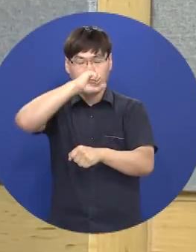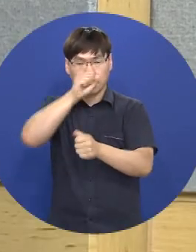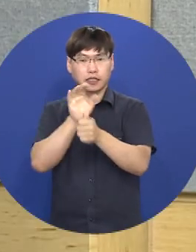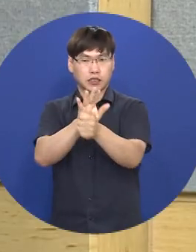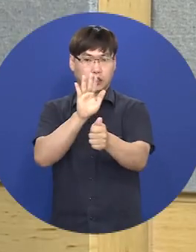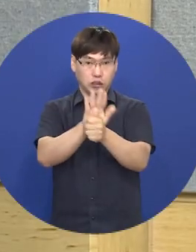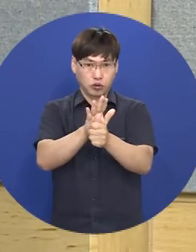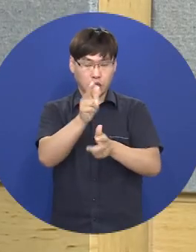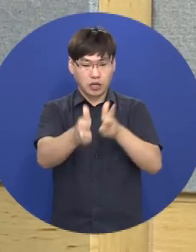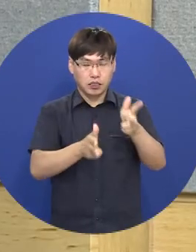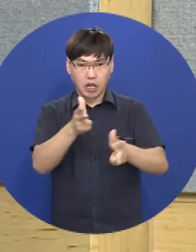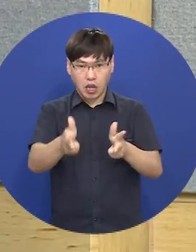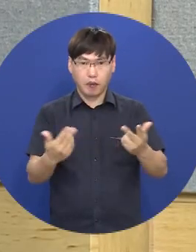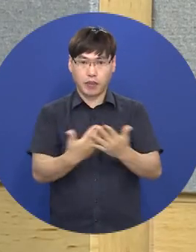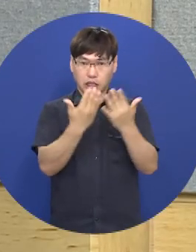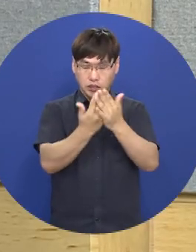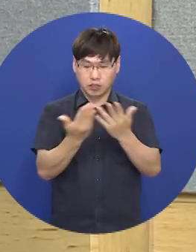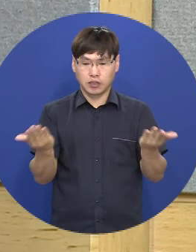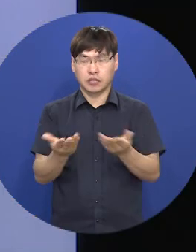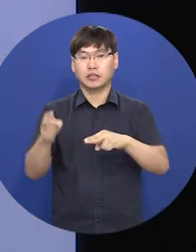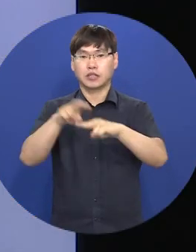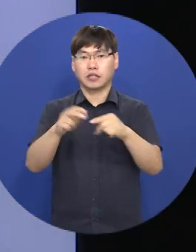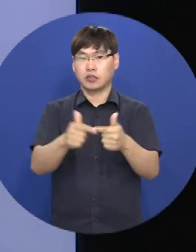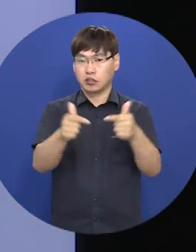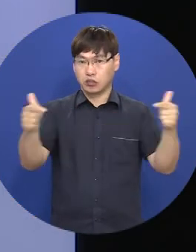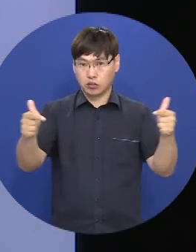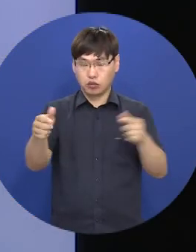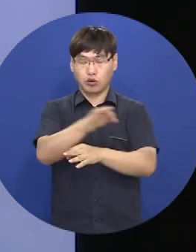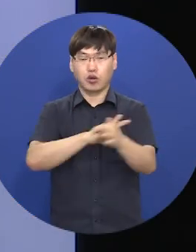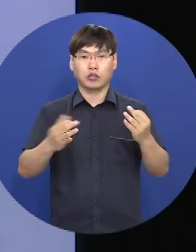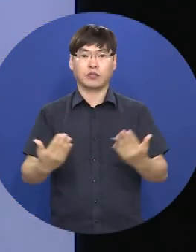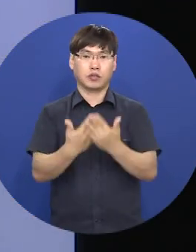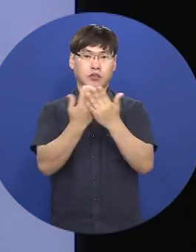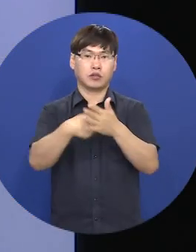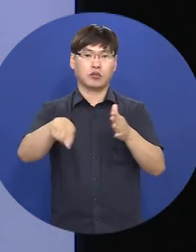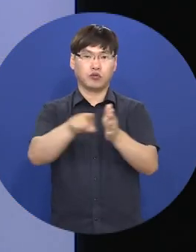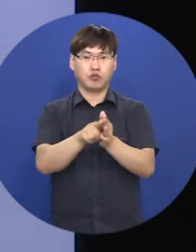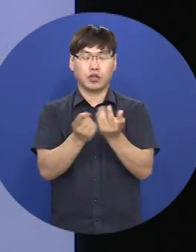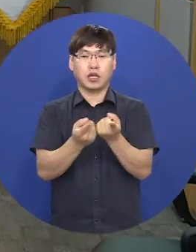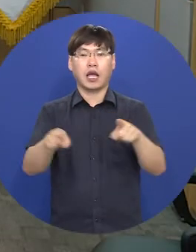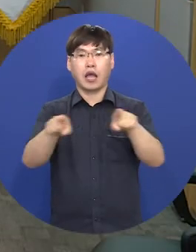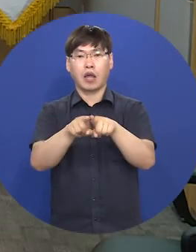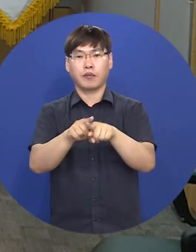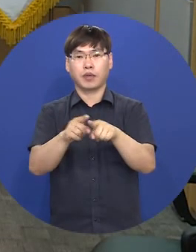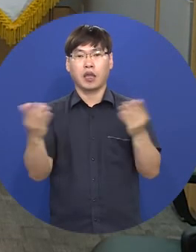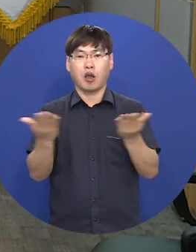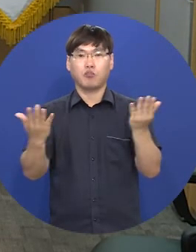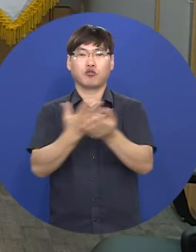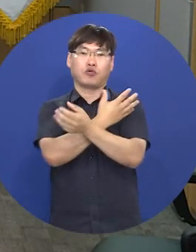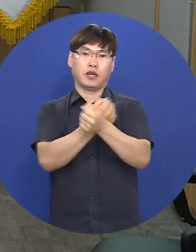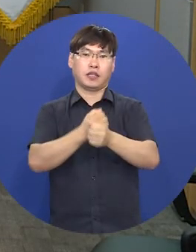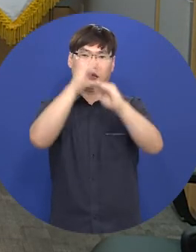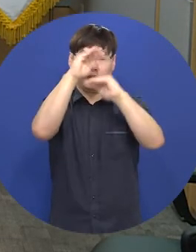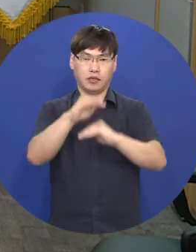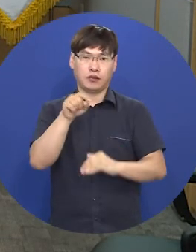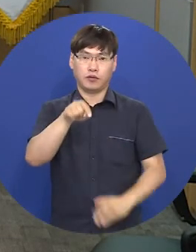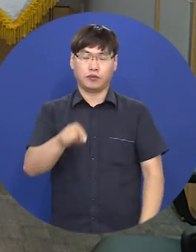지원, 지역 산업 발전과 일자리 창출 및 지역 경제 활성화를 위한 공동 협력 등의 내용을 담고